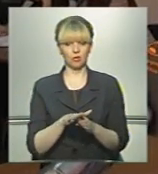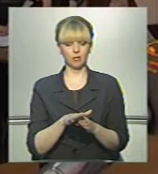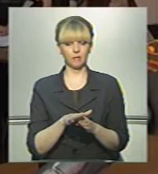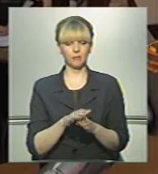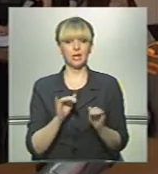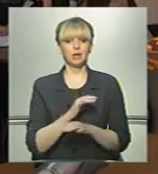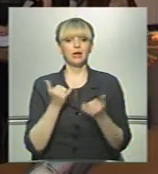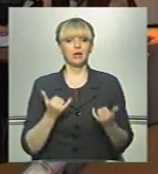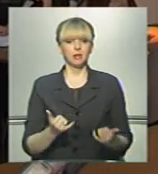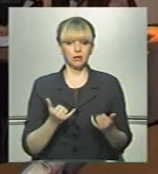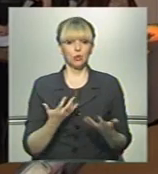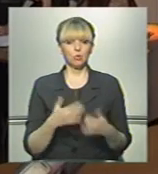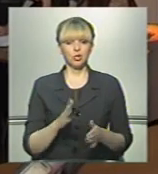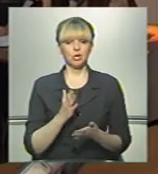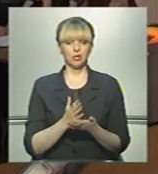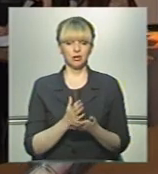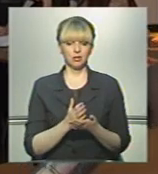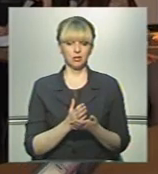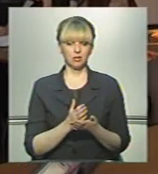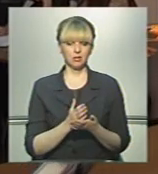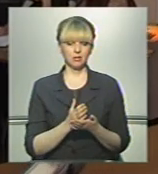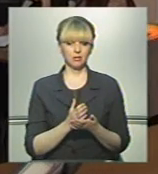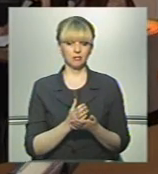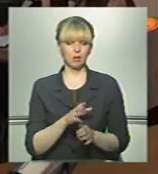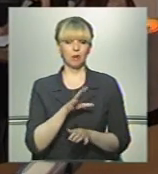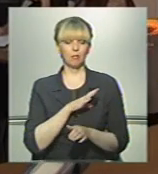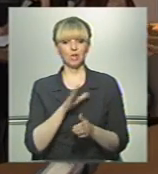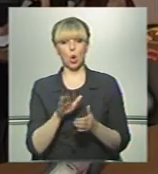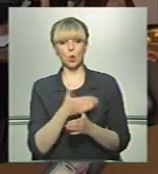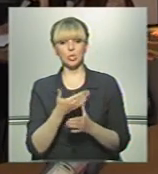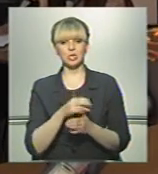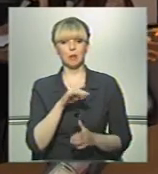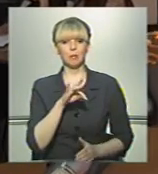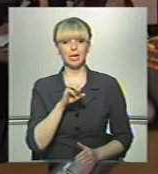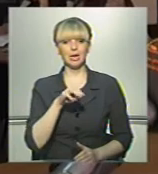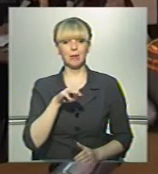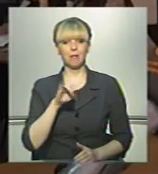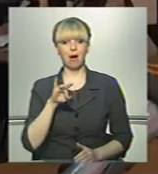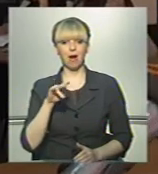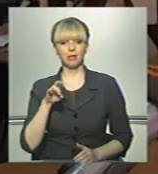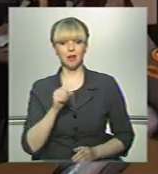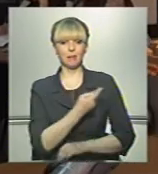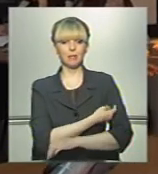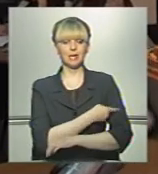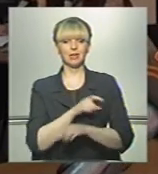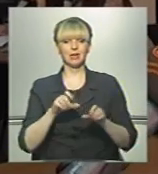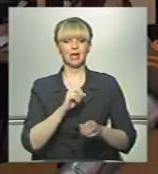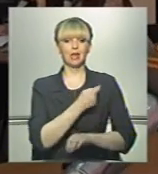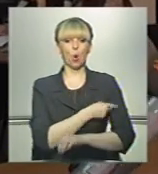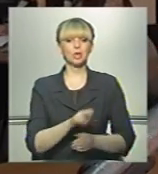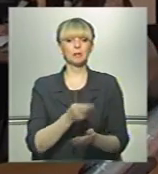И сейчас уже идет на, было разделение примарной медицины и